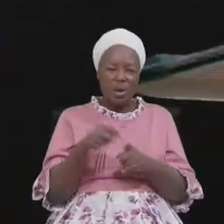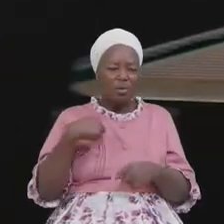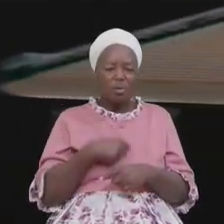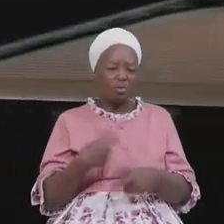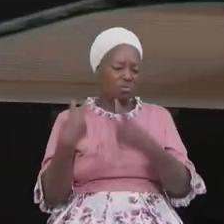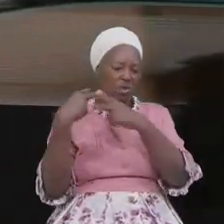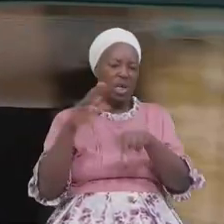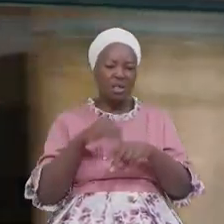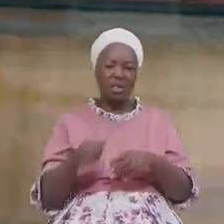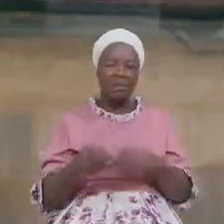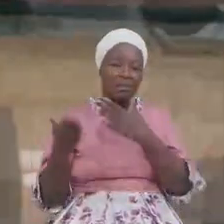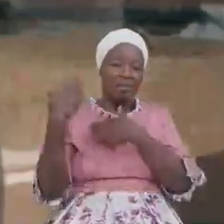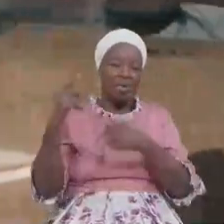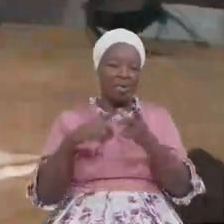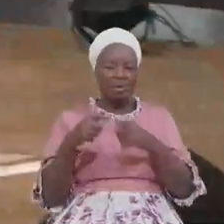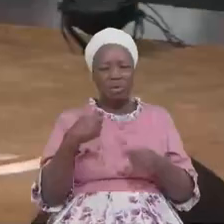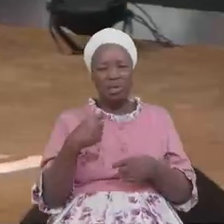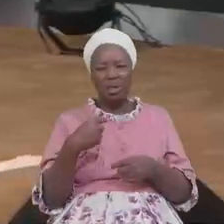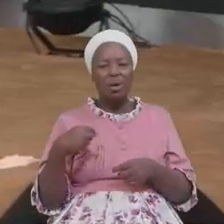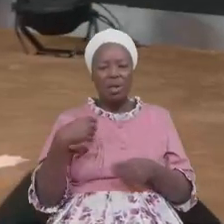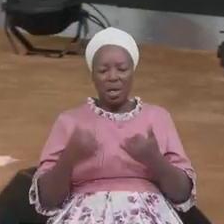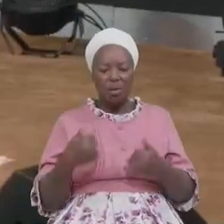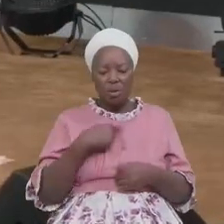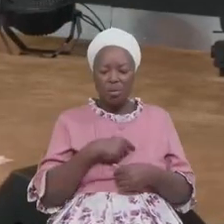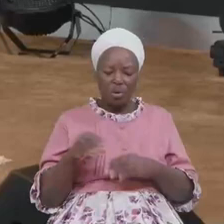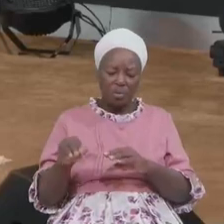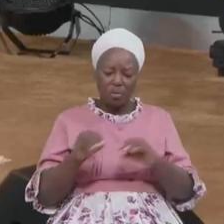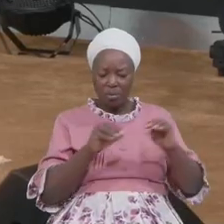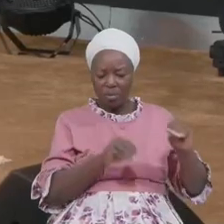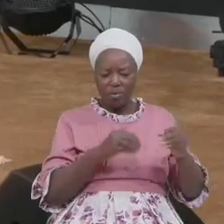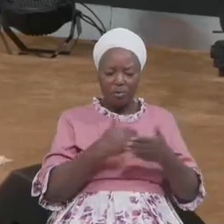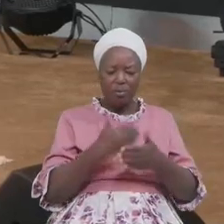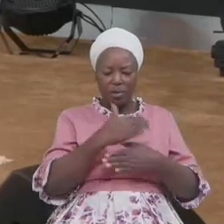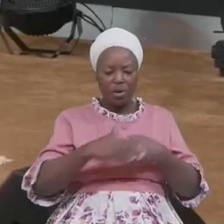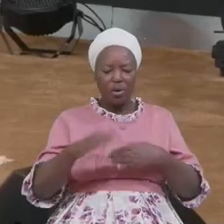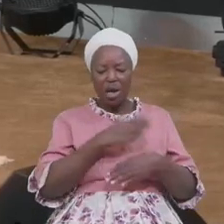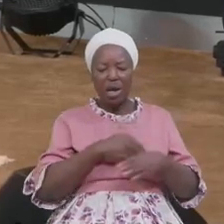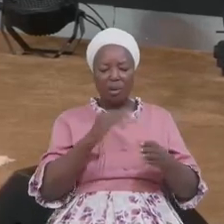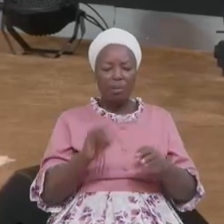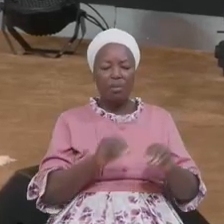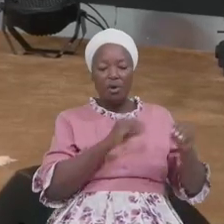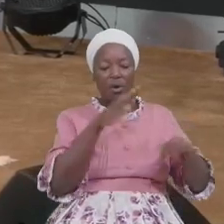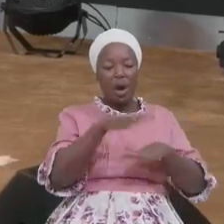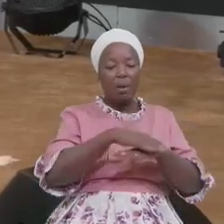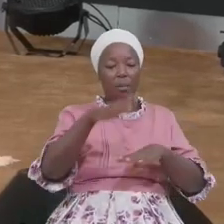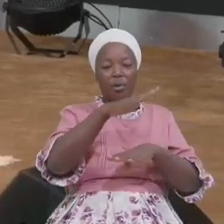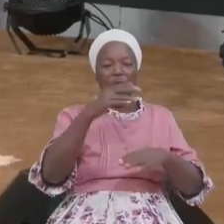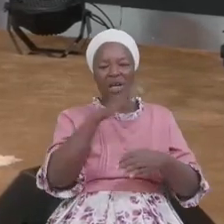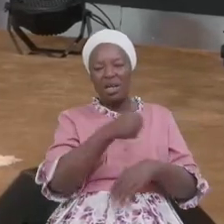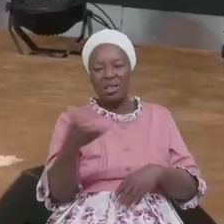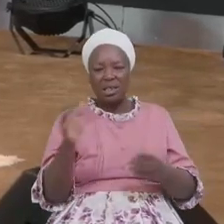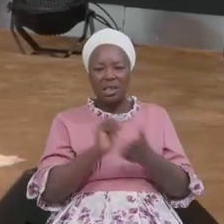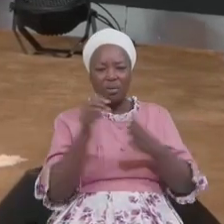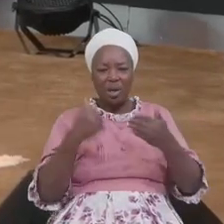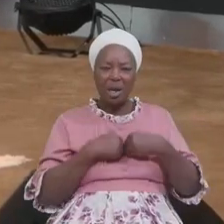disons, maintenant nous allons aller au-delà de tout ce que nous avions fait